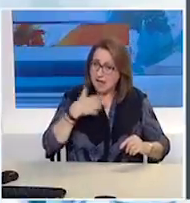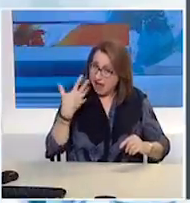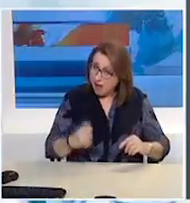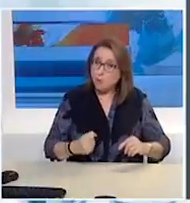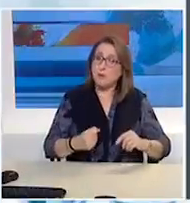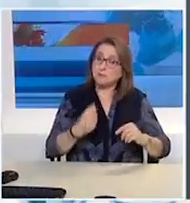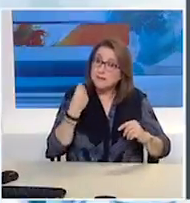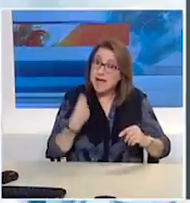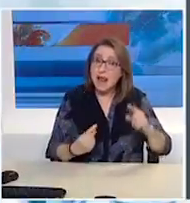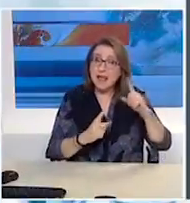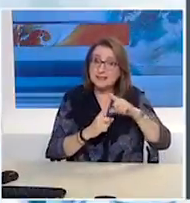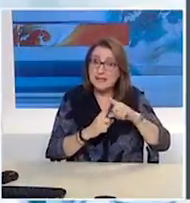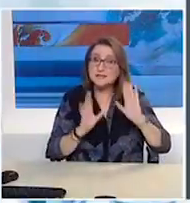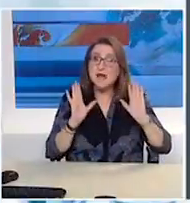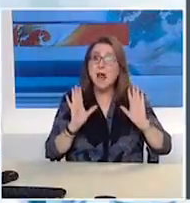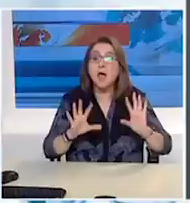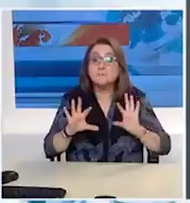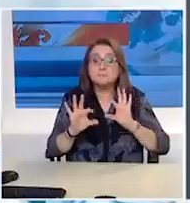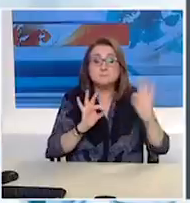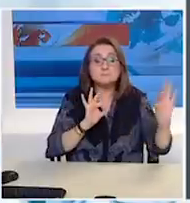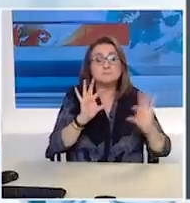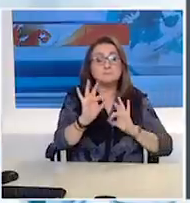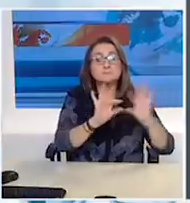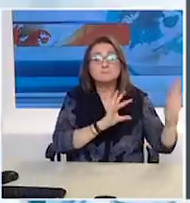σκοπούς. Ανέφερα μερικούς από αυτούς χθες.